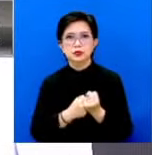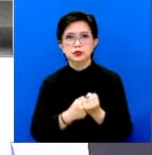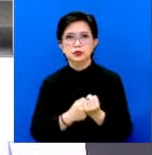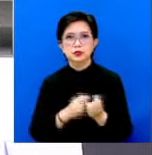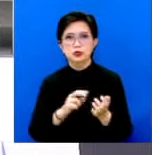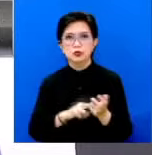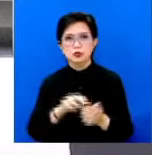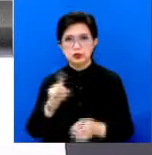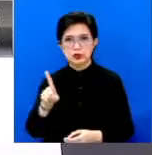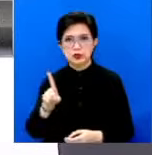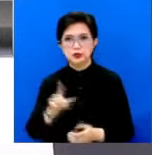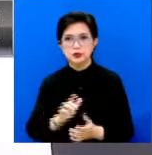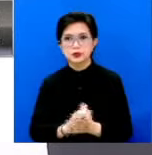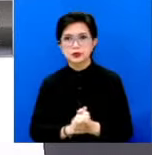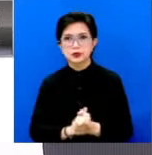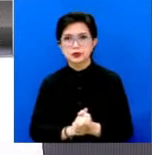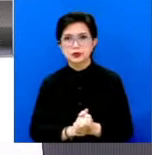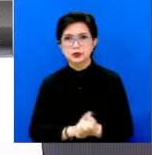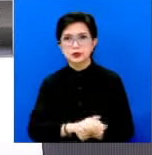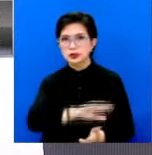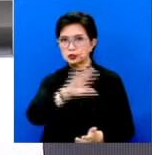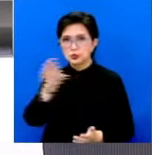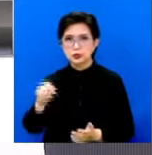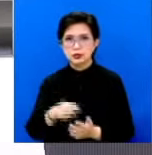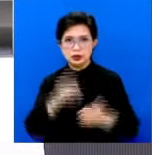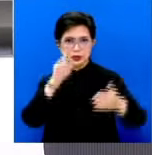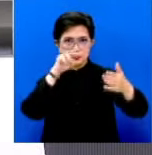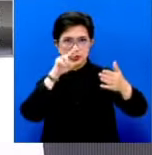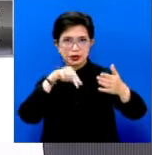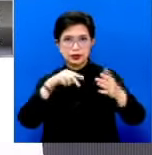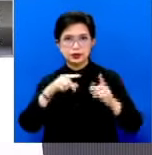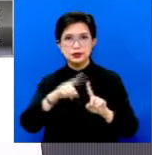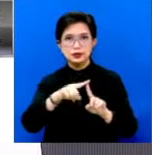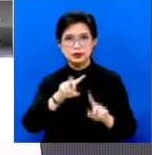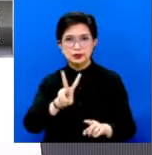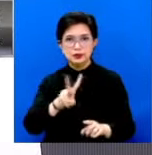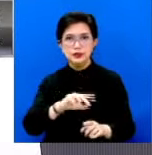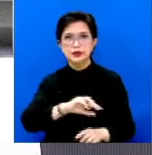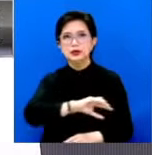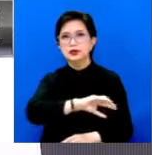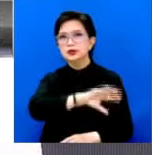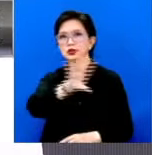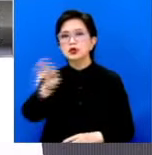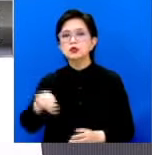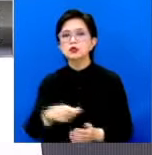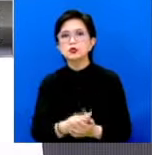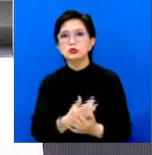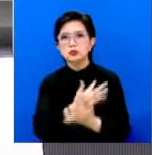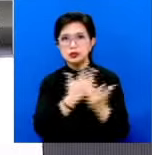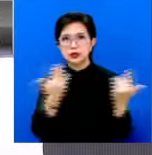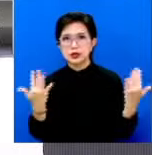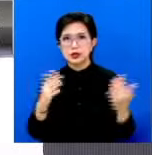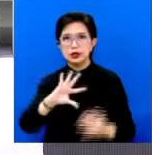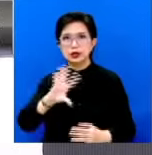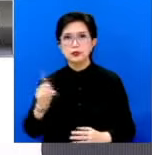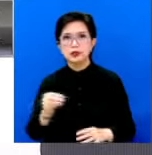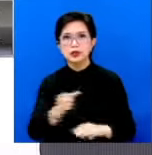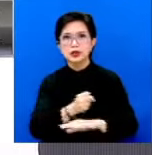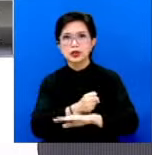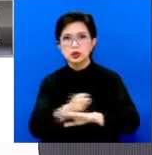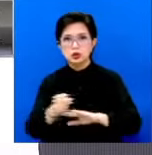sini, tapi para pemirsa yang ada di luar, seluruh masyarakat Kabupaten Sorong. Mungkin saja hari ini kita di